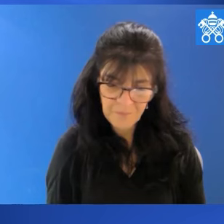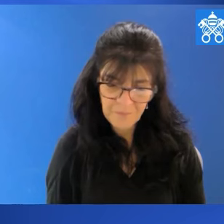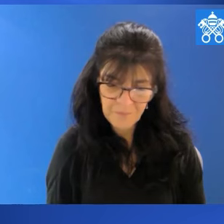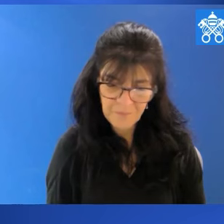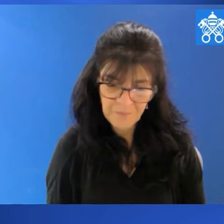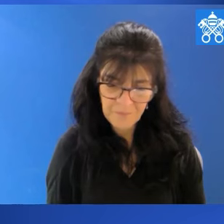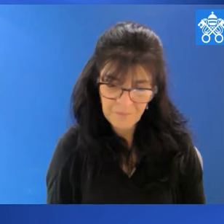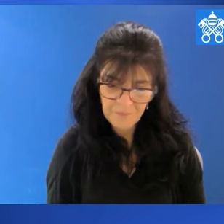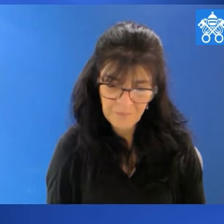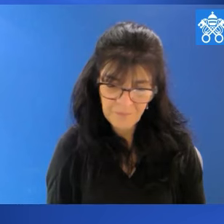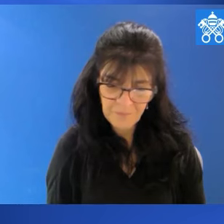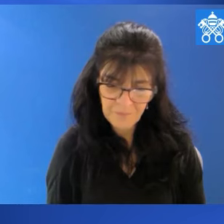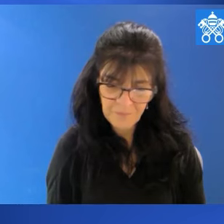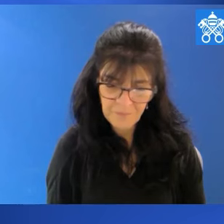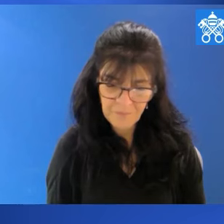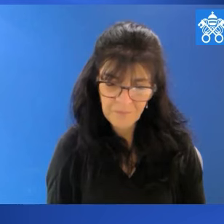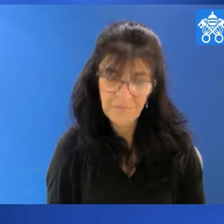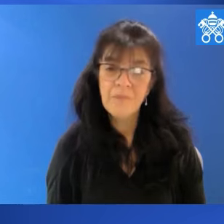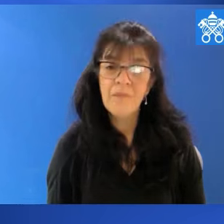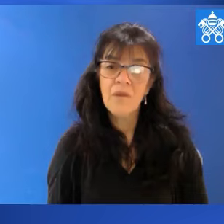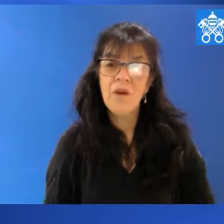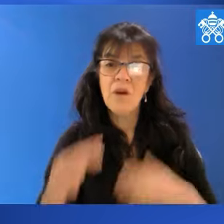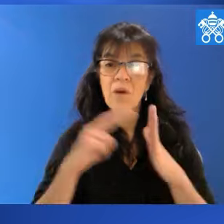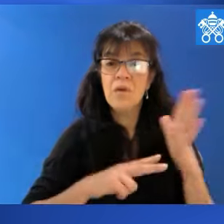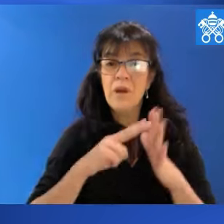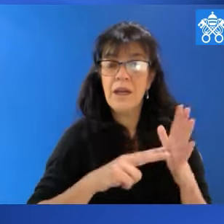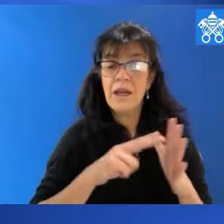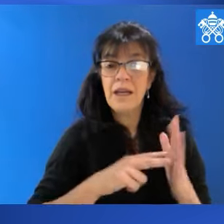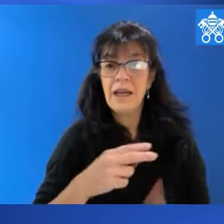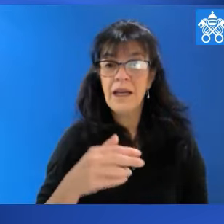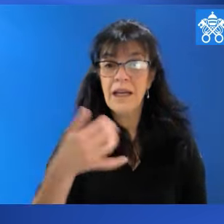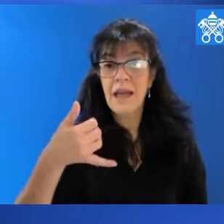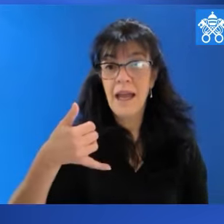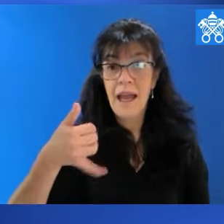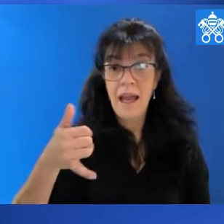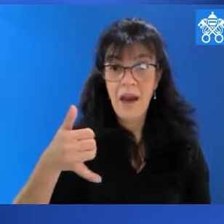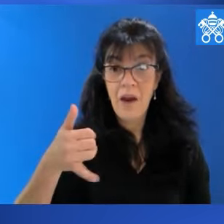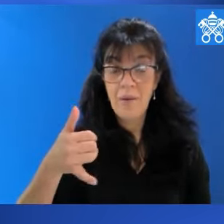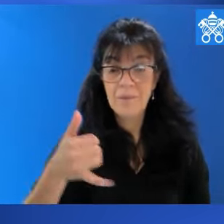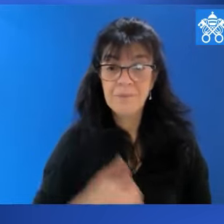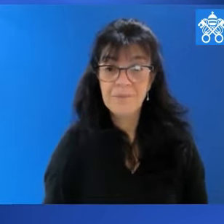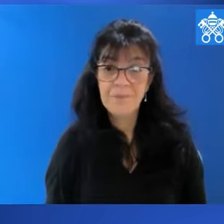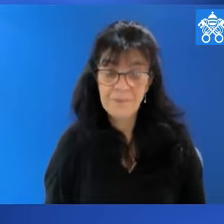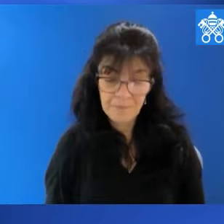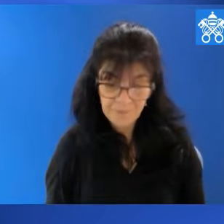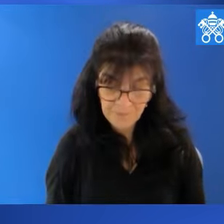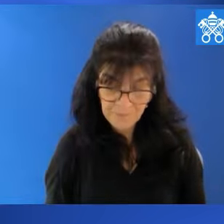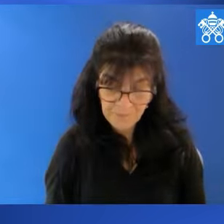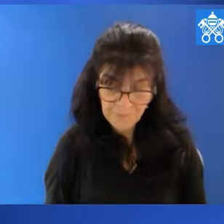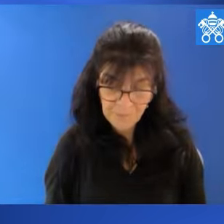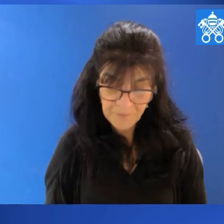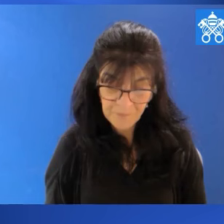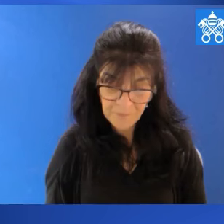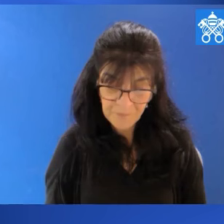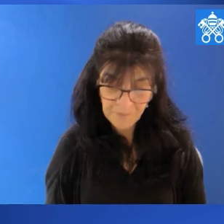قراءة من سفر المزامير. أحمد الرب لأنه صالح، لأن للأبد رحمته.